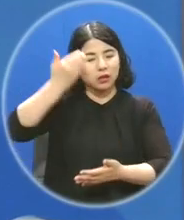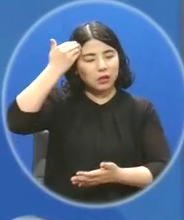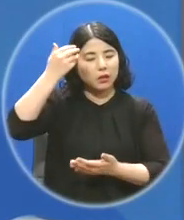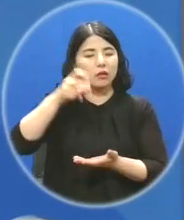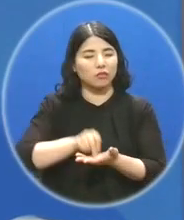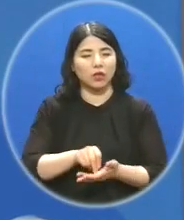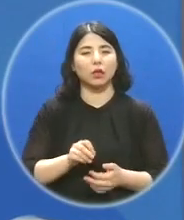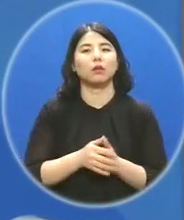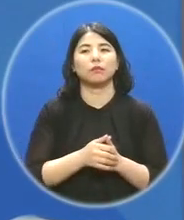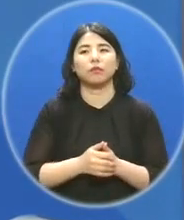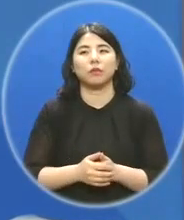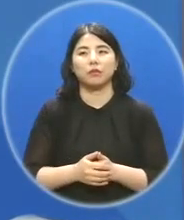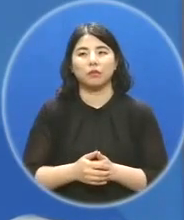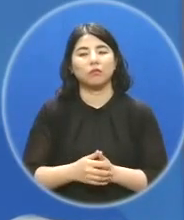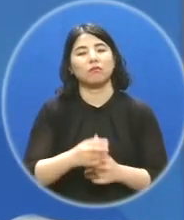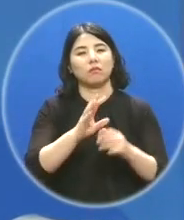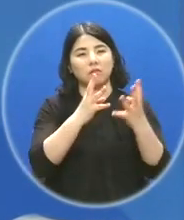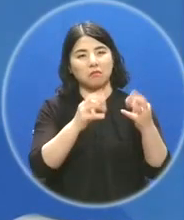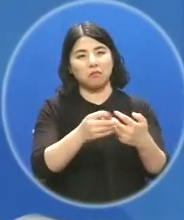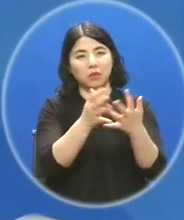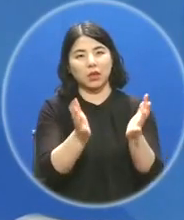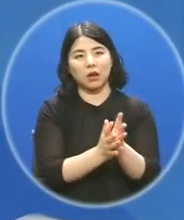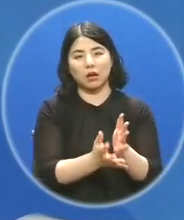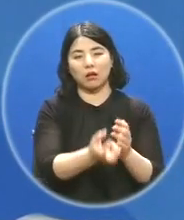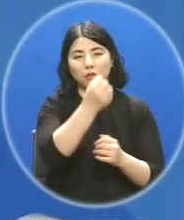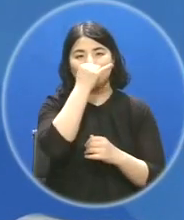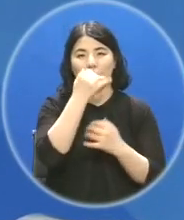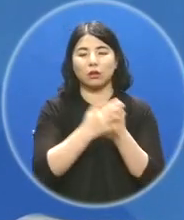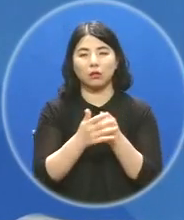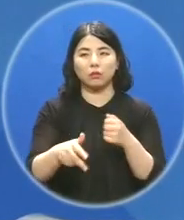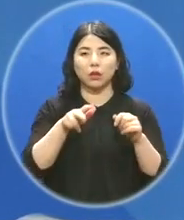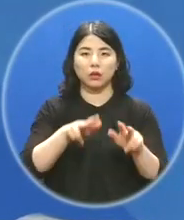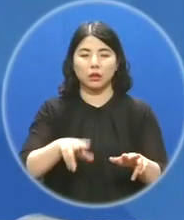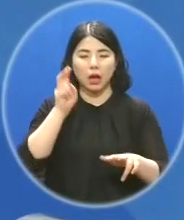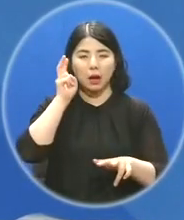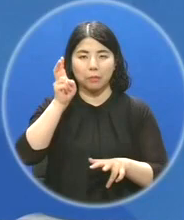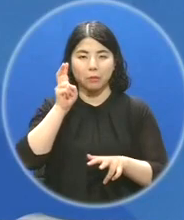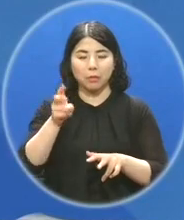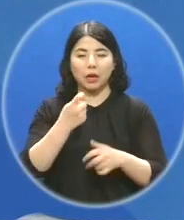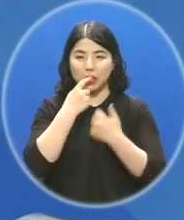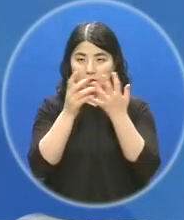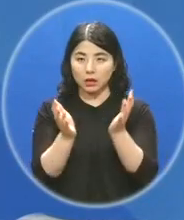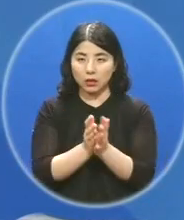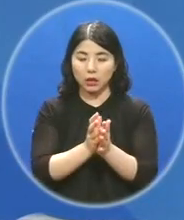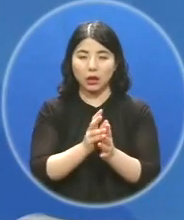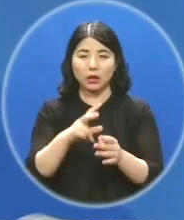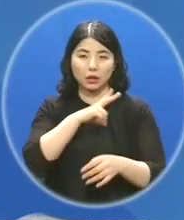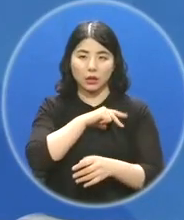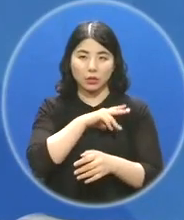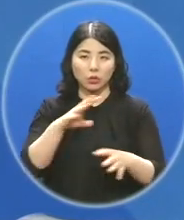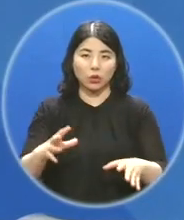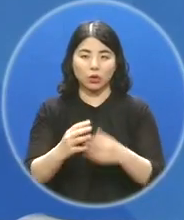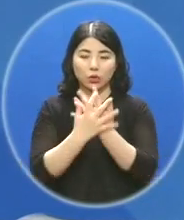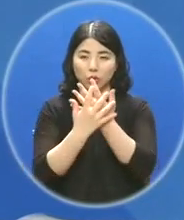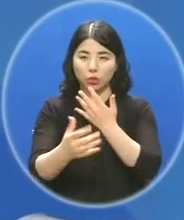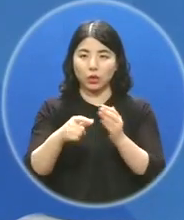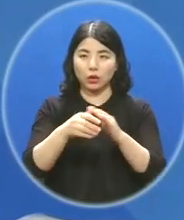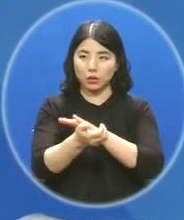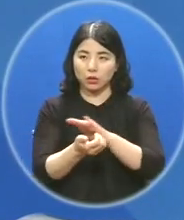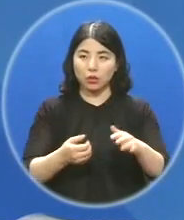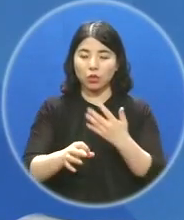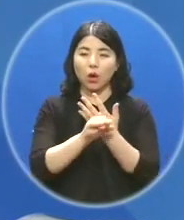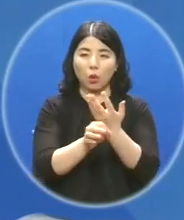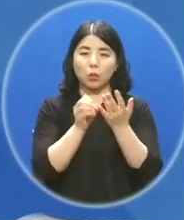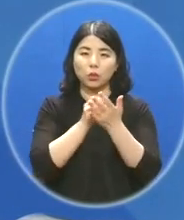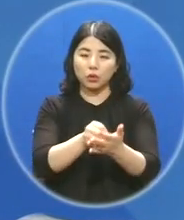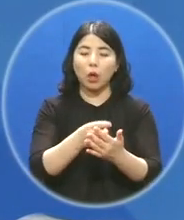문제다. 특히 네. 또 압도적 다수를 하고 있기 때문에 네. 지금 아마 민주당 의원 총회 전에 그래 이번에 한번 후보 등록제로 가보자